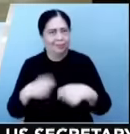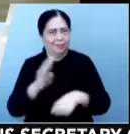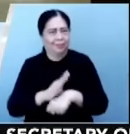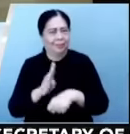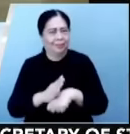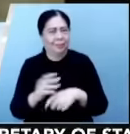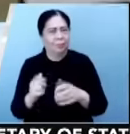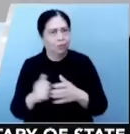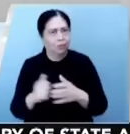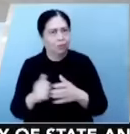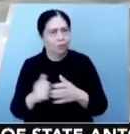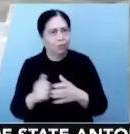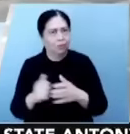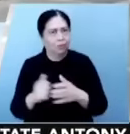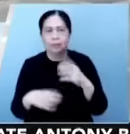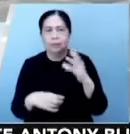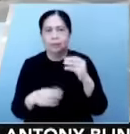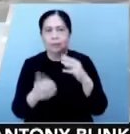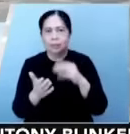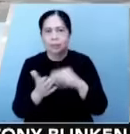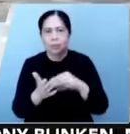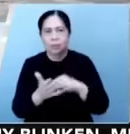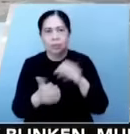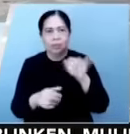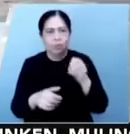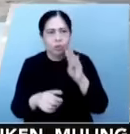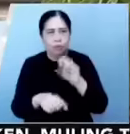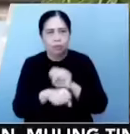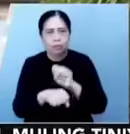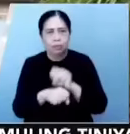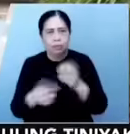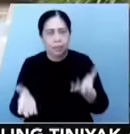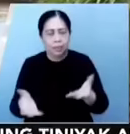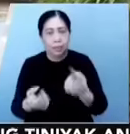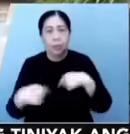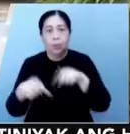million jobs ang nakapaloob. Nagpunta rin siya sa Intramuros, Maynila